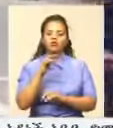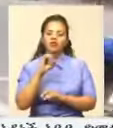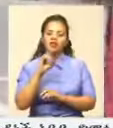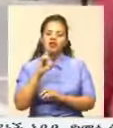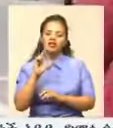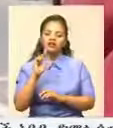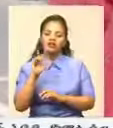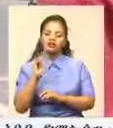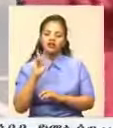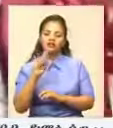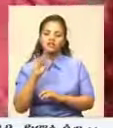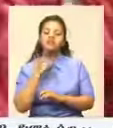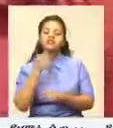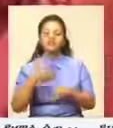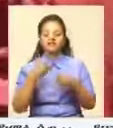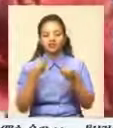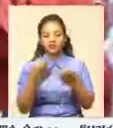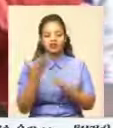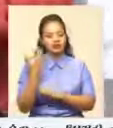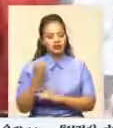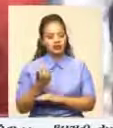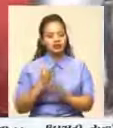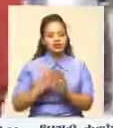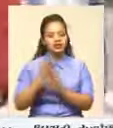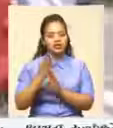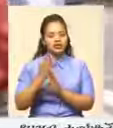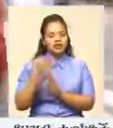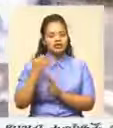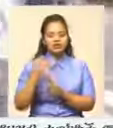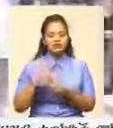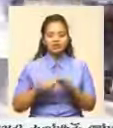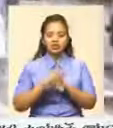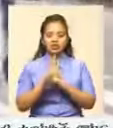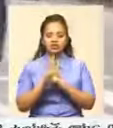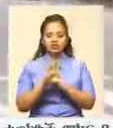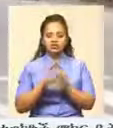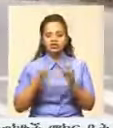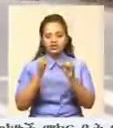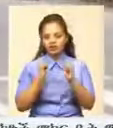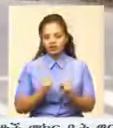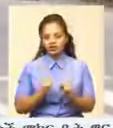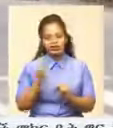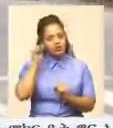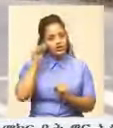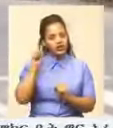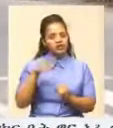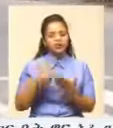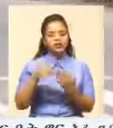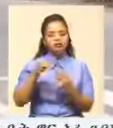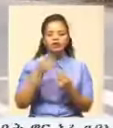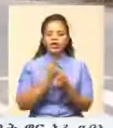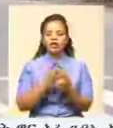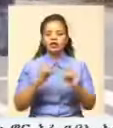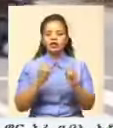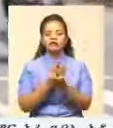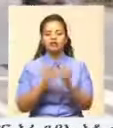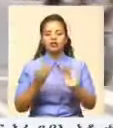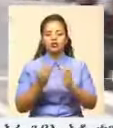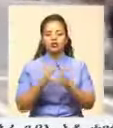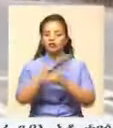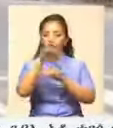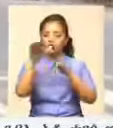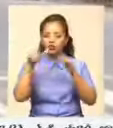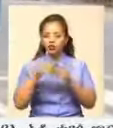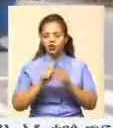ካሚልም ድምጻቸውን የሰጡበት ነበር በቀጣ ስርጭታችን ይሄን ማስተላለፍ ይችላል እንግዲህ እሳቸውም ይሄ ምርጫ ነጻ ፍትሃዊ እንዲሆን